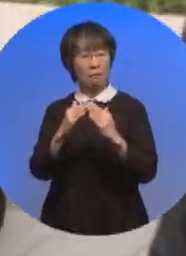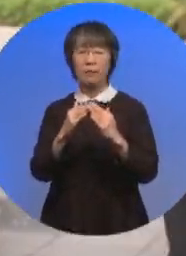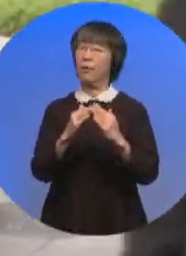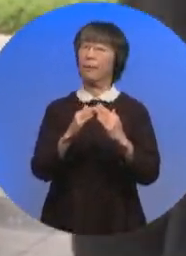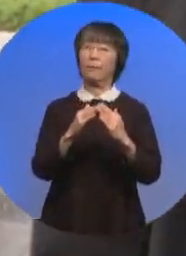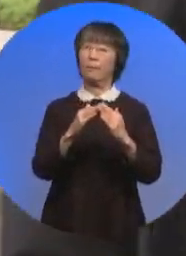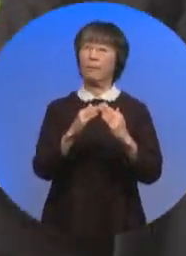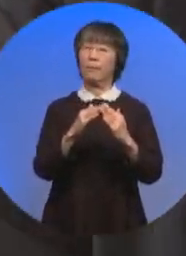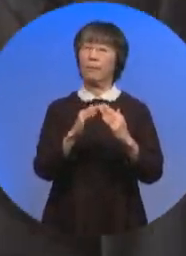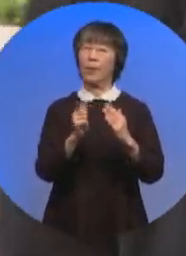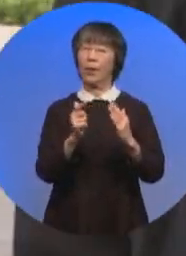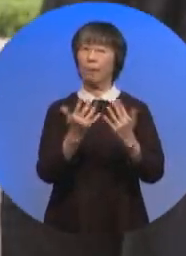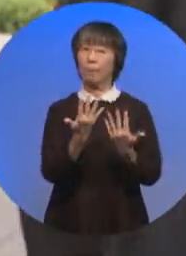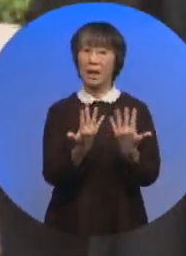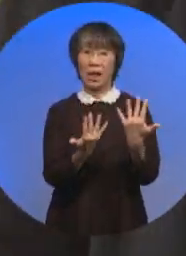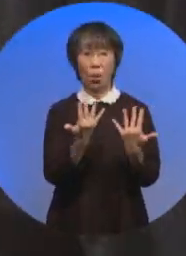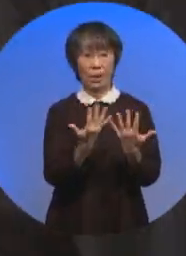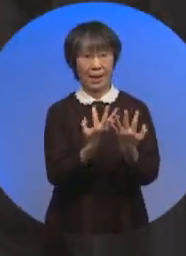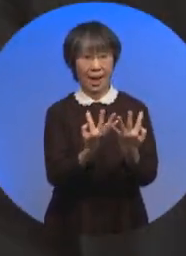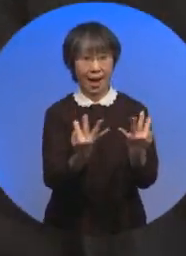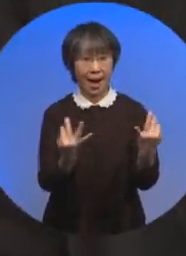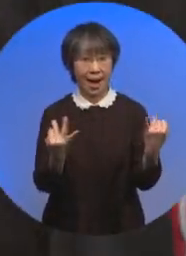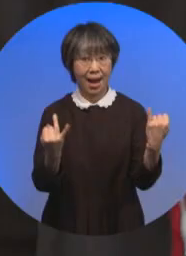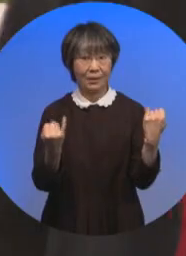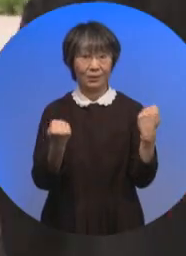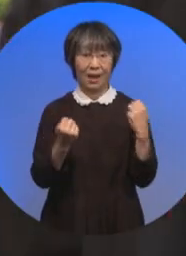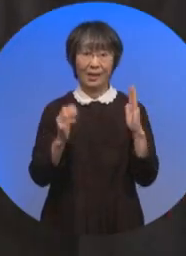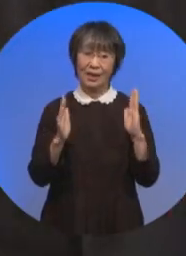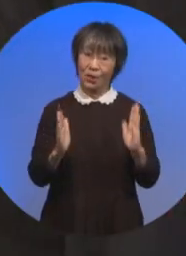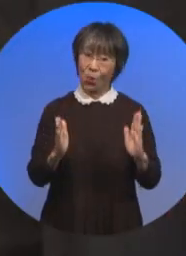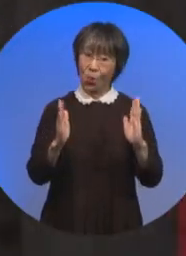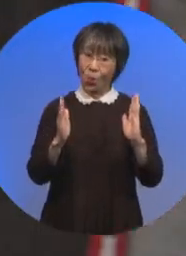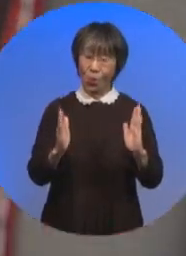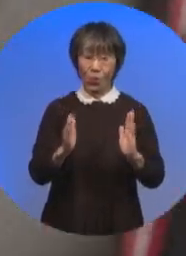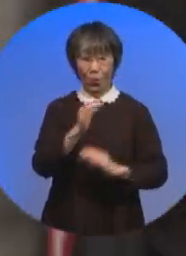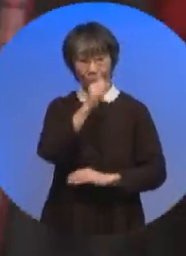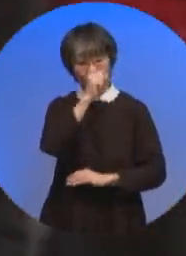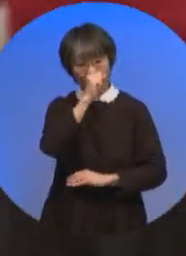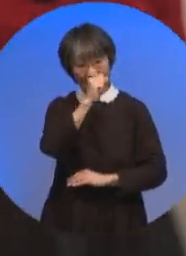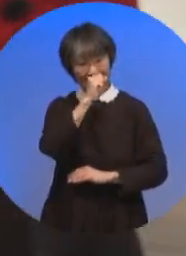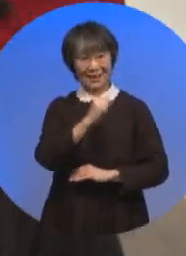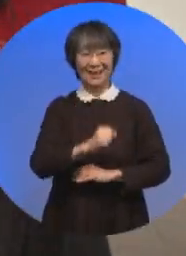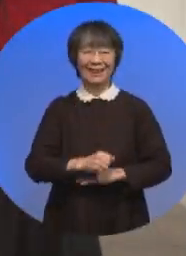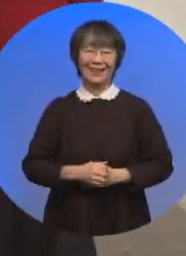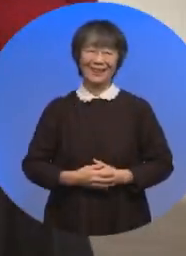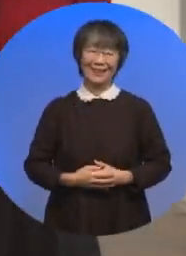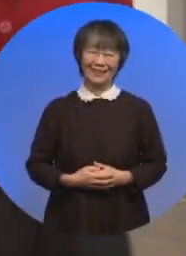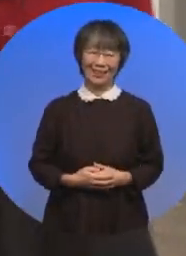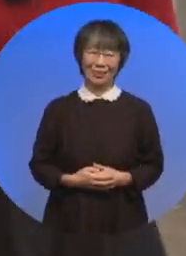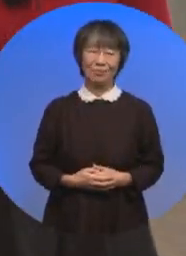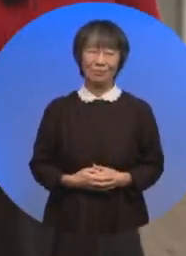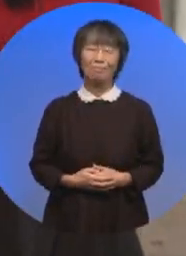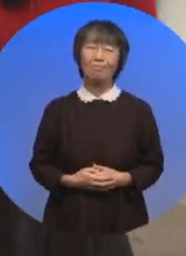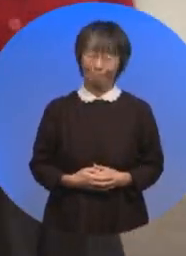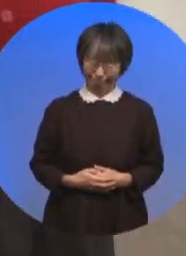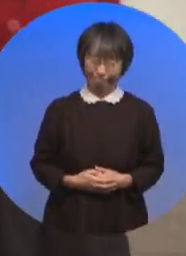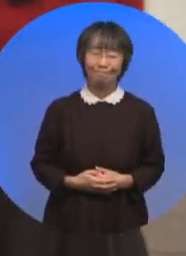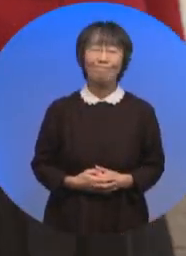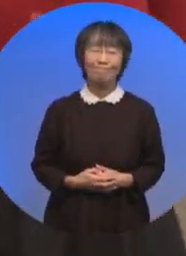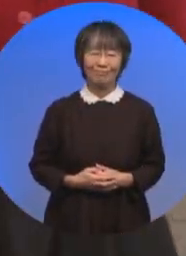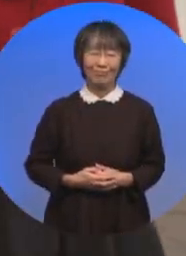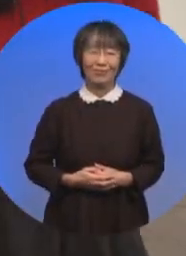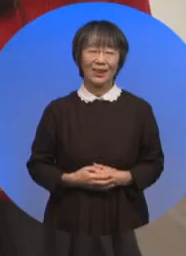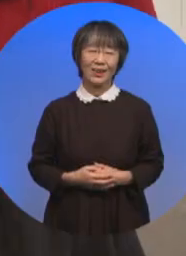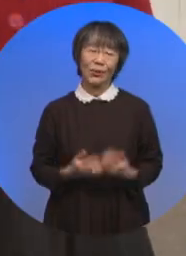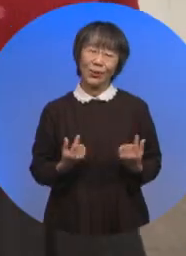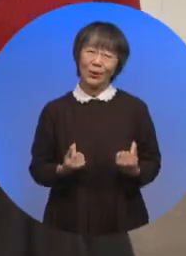って、うん、田舎すぎないちょうどいい緑のある、 確かに 本当にちょうどいい街やなってめっちゃ思います。 ちょうどええ、 ちょうどええ、住むに